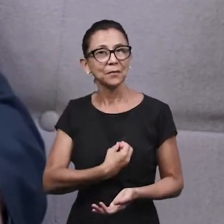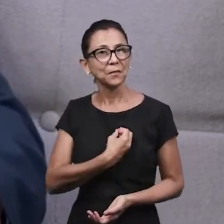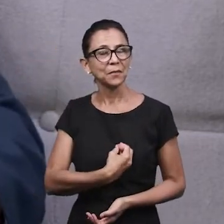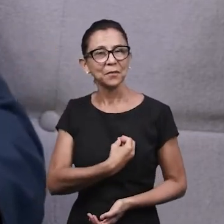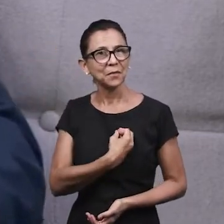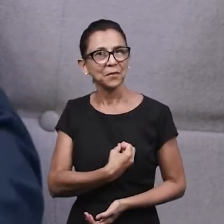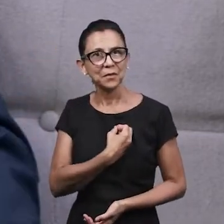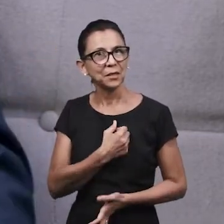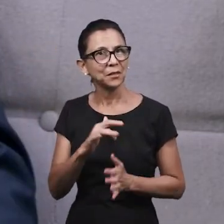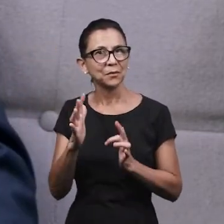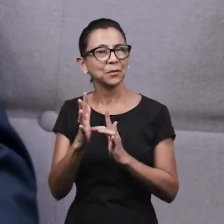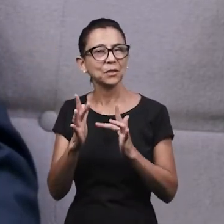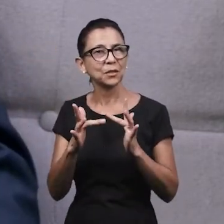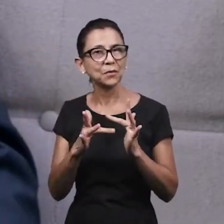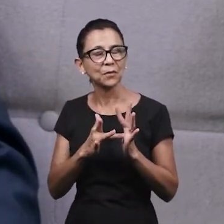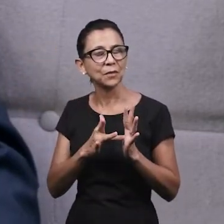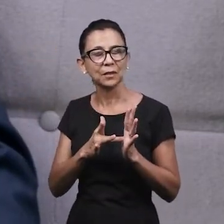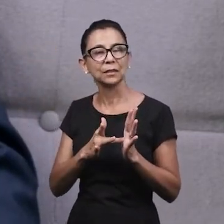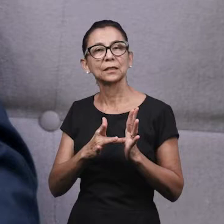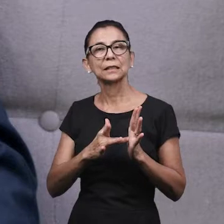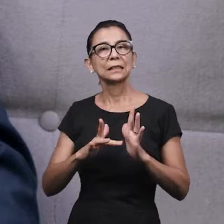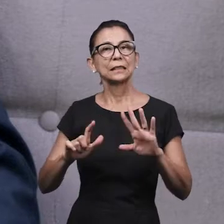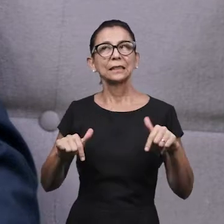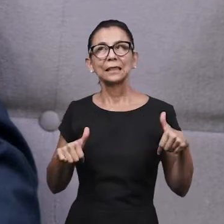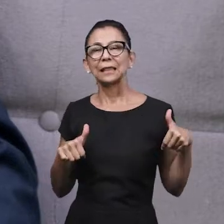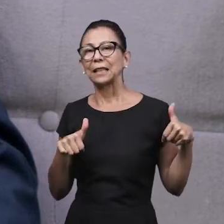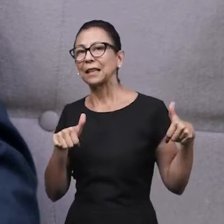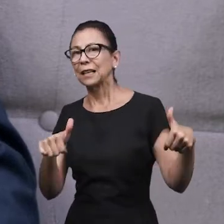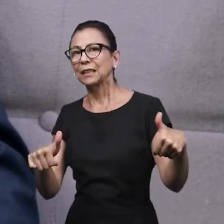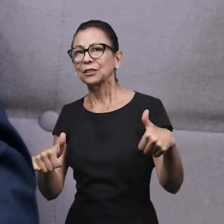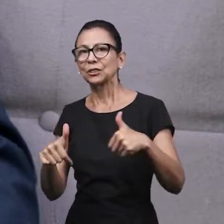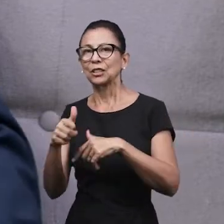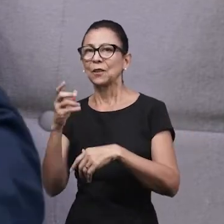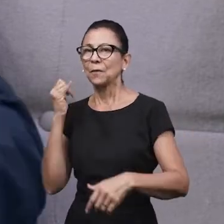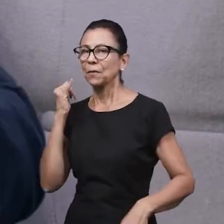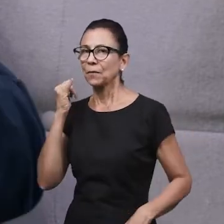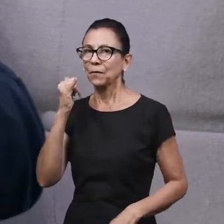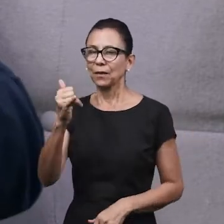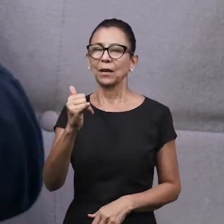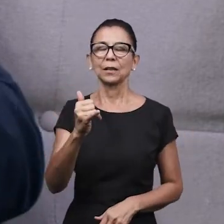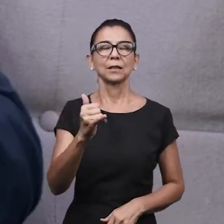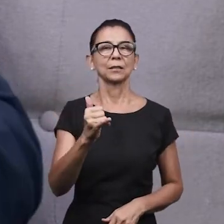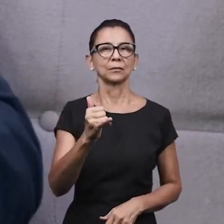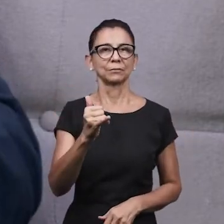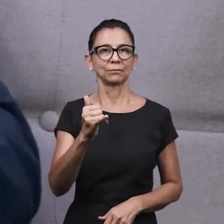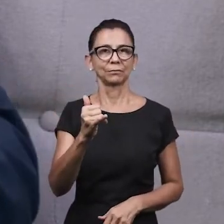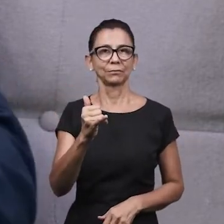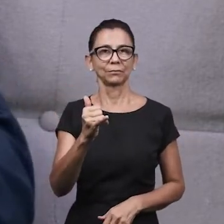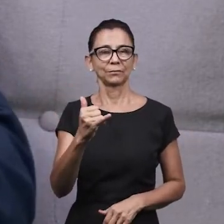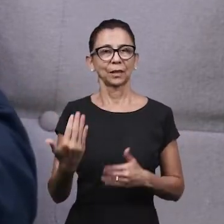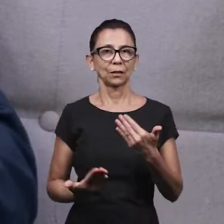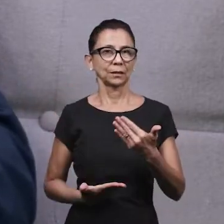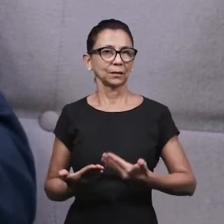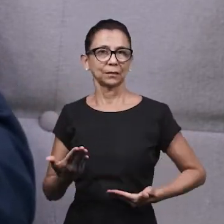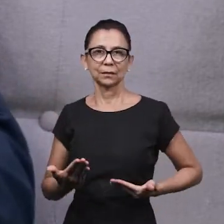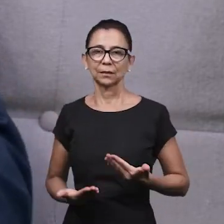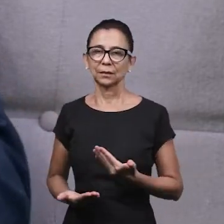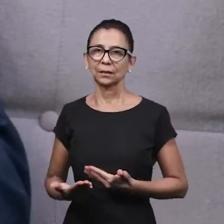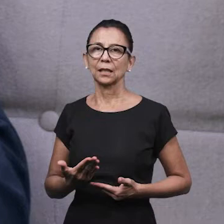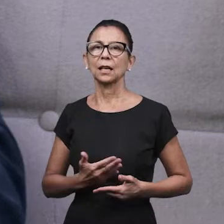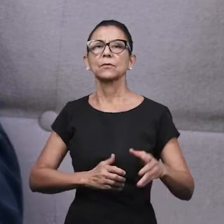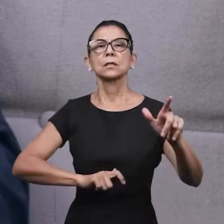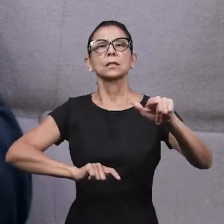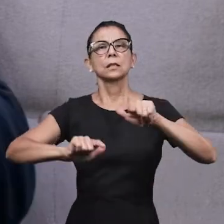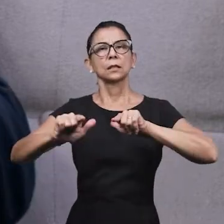et qui parle à ses serviteurs, serviteurs qui réalisent une œuvre à